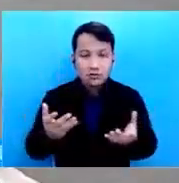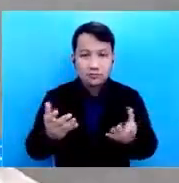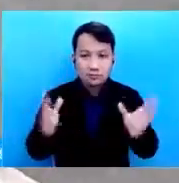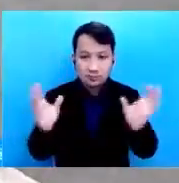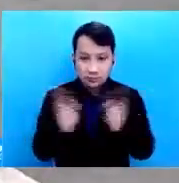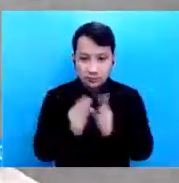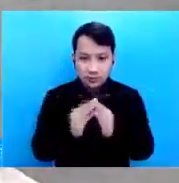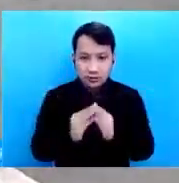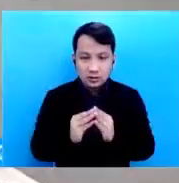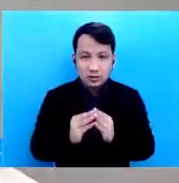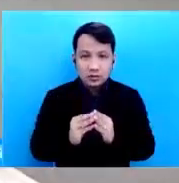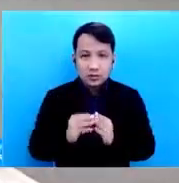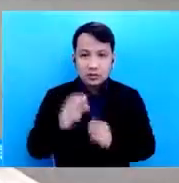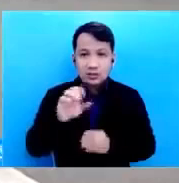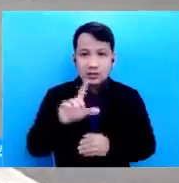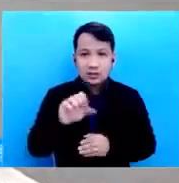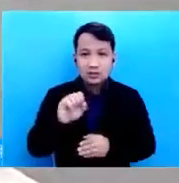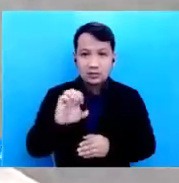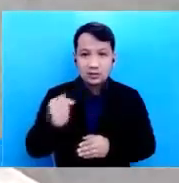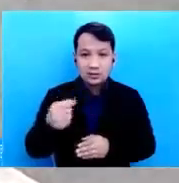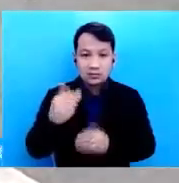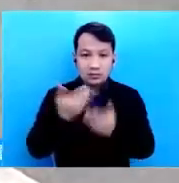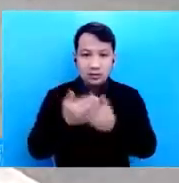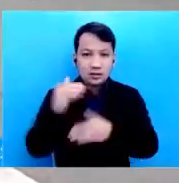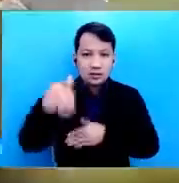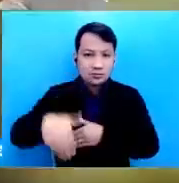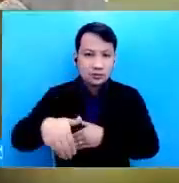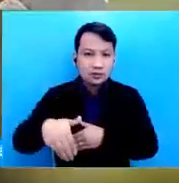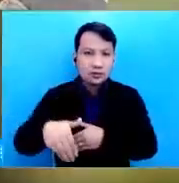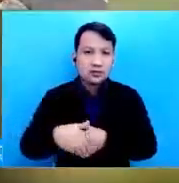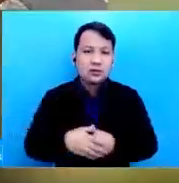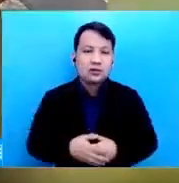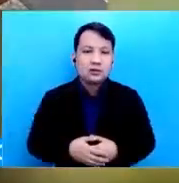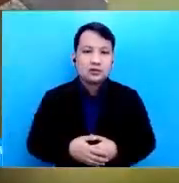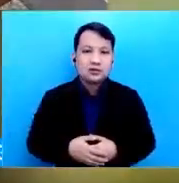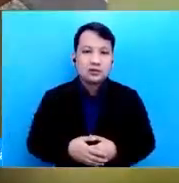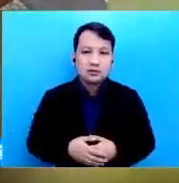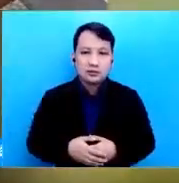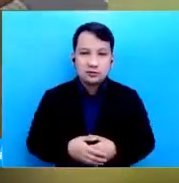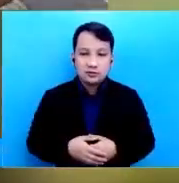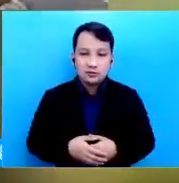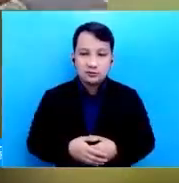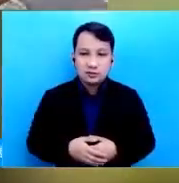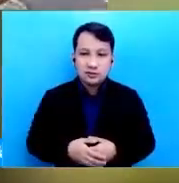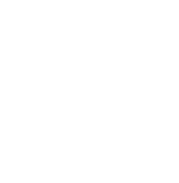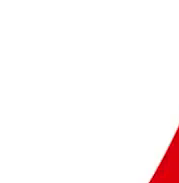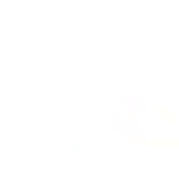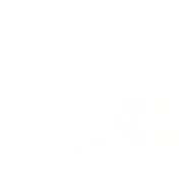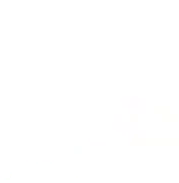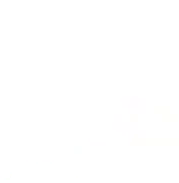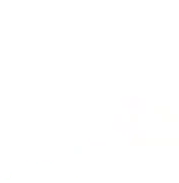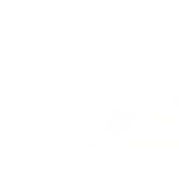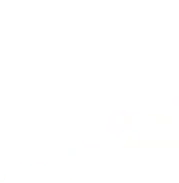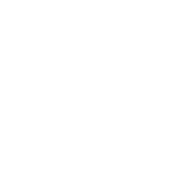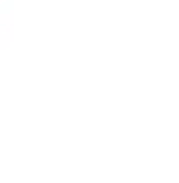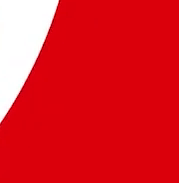El Shaddai mamayang gabi. Gretchen? Live mula sa Cavite, maraming salamat, Dale De Vera.